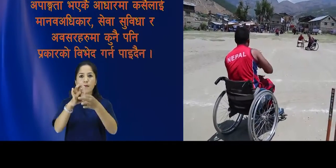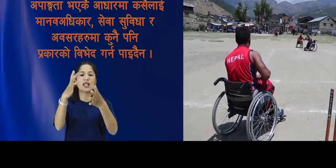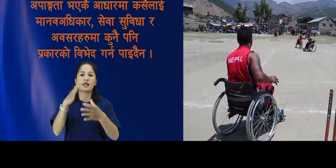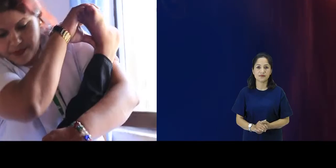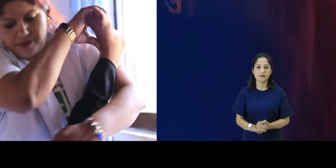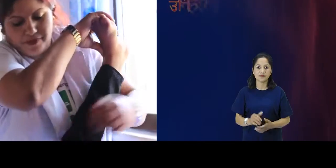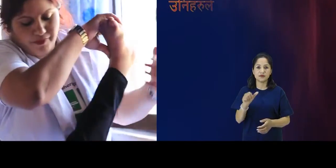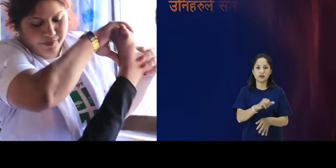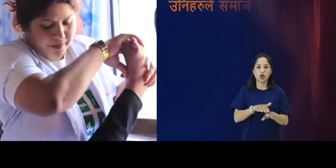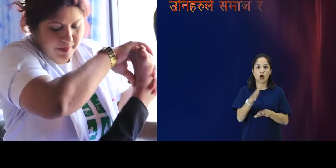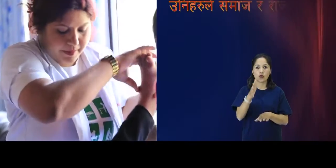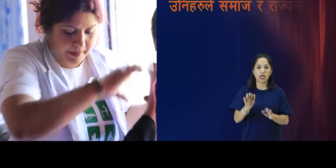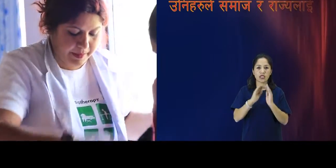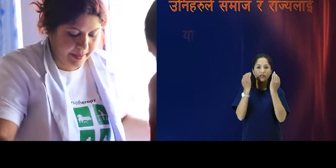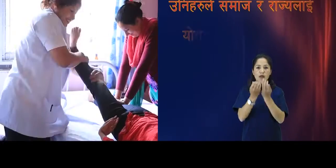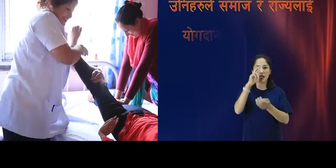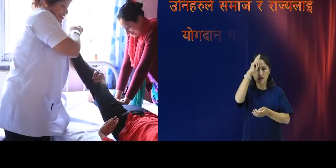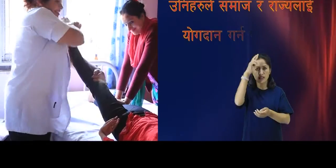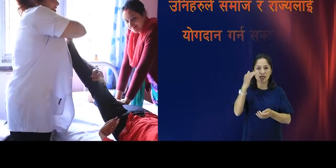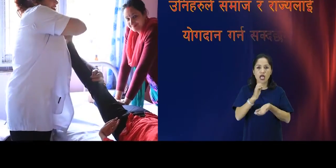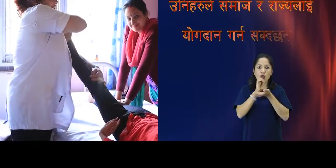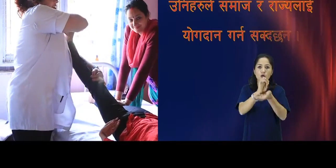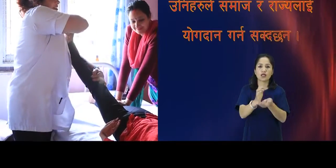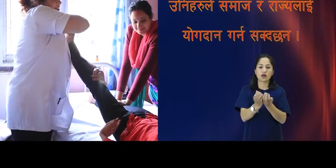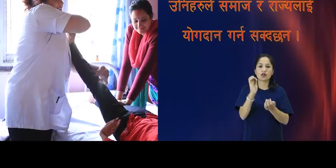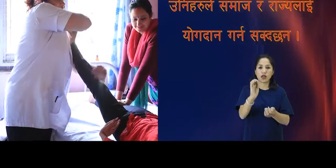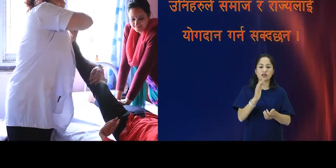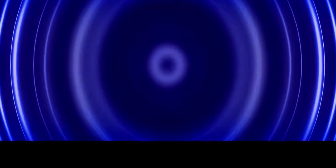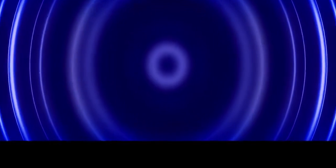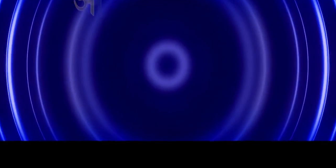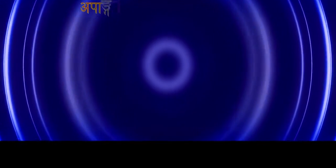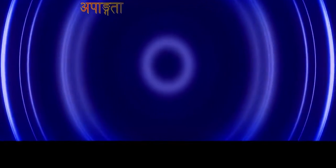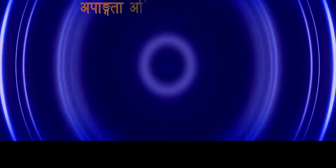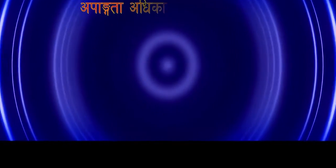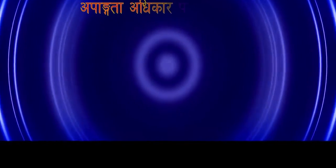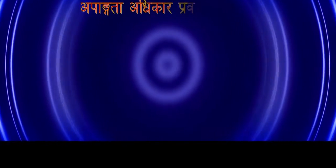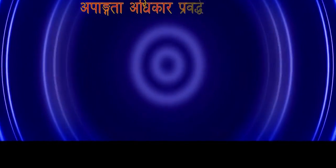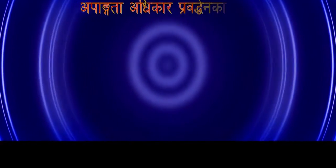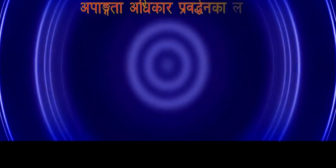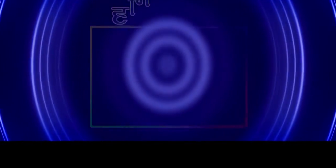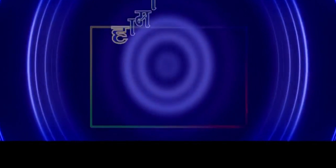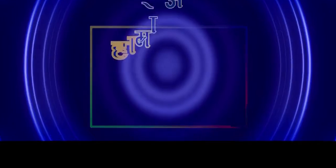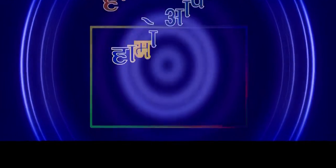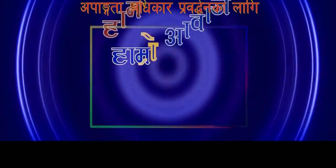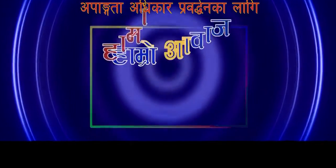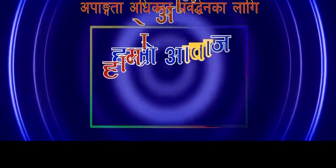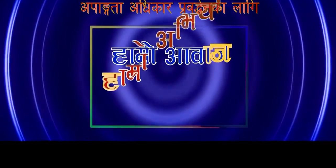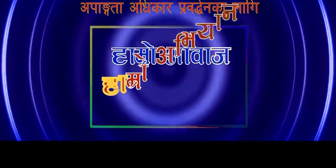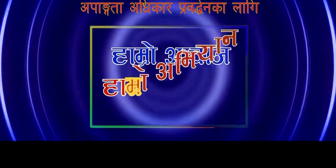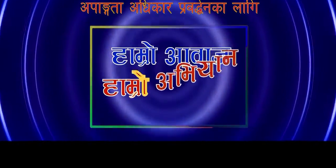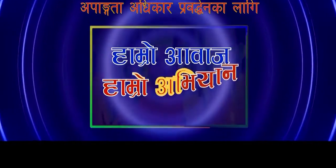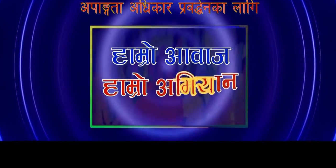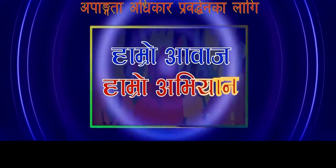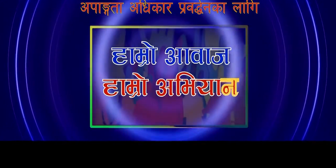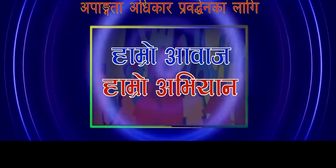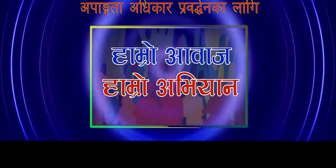उन्हारुले समाज्र राजजलाई य तुगदान गर्न सक्तेशन अपांगता अधिकार पर वर्धन का लागी हम्रा अवाज